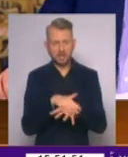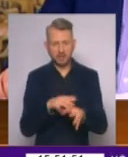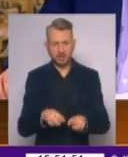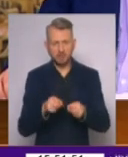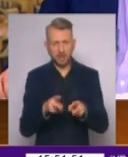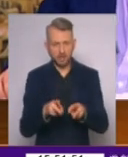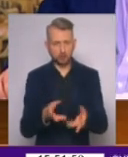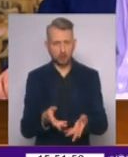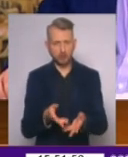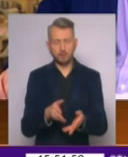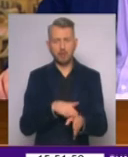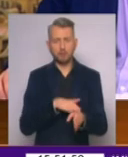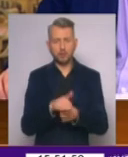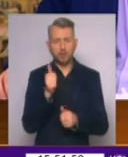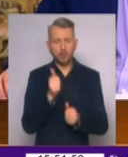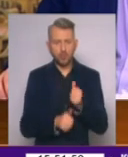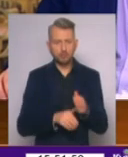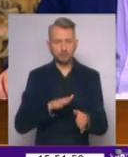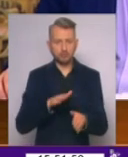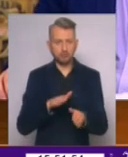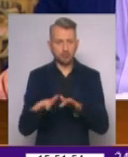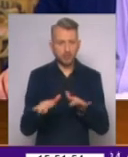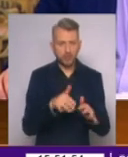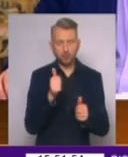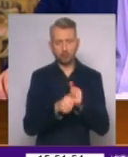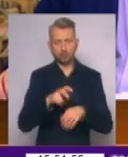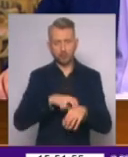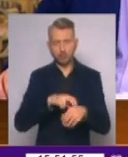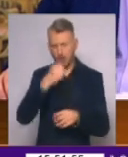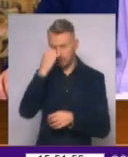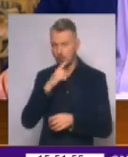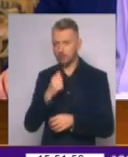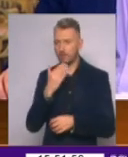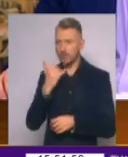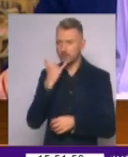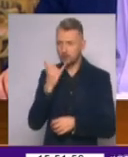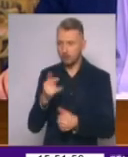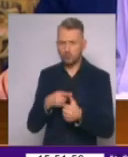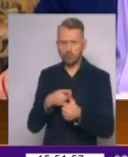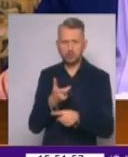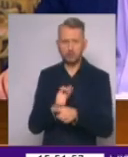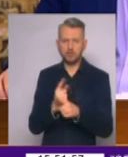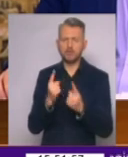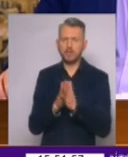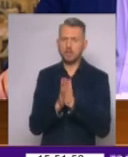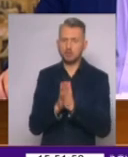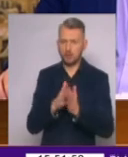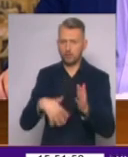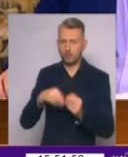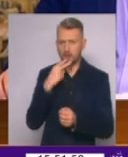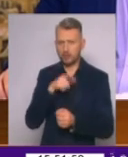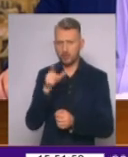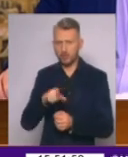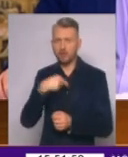злочинів. Абсолютно кожен проб кожного лікаря. Так, дуже дякуємо за ваш дзвінок. Ну, по-перше, дуже велике прохання, звичайно, до всіх глядачів не